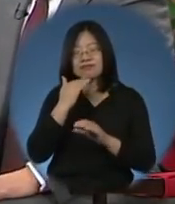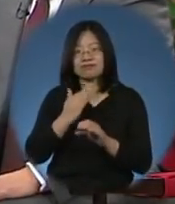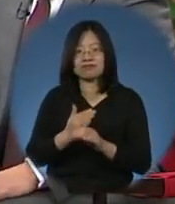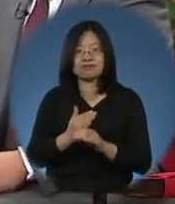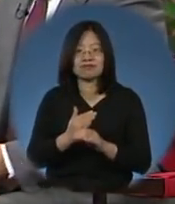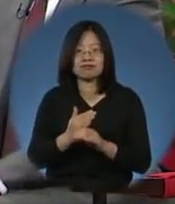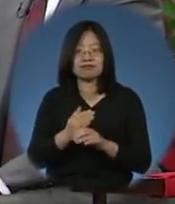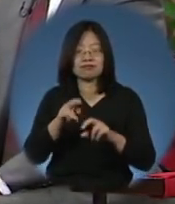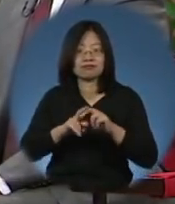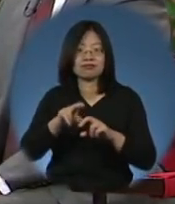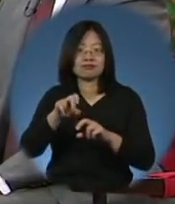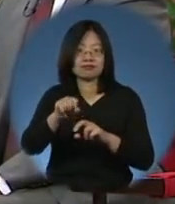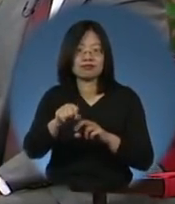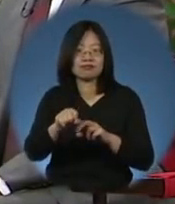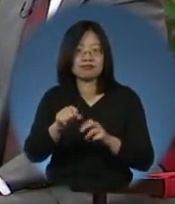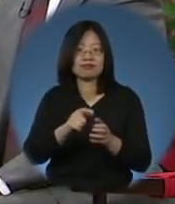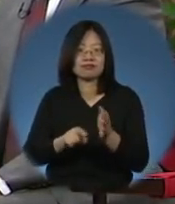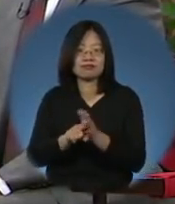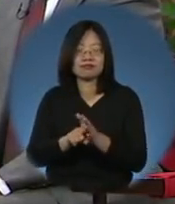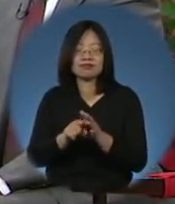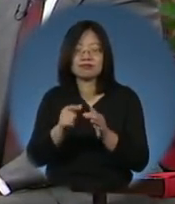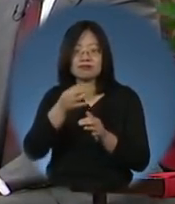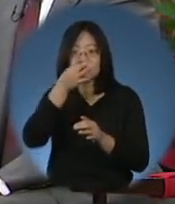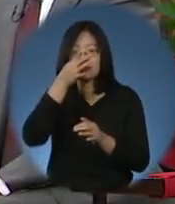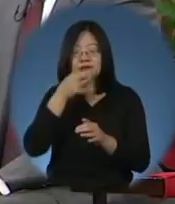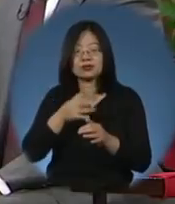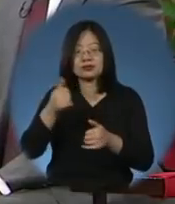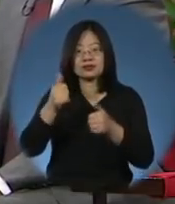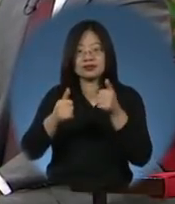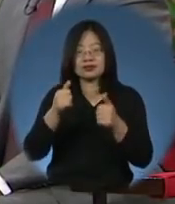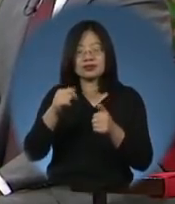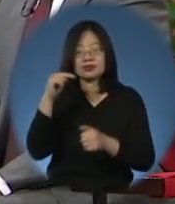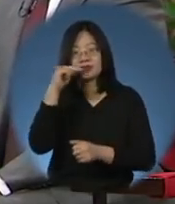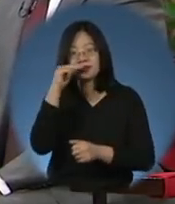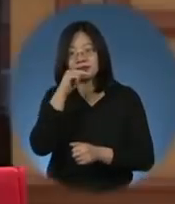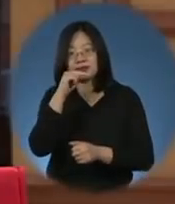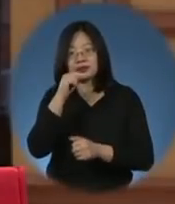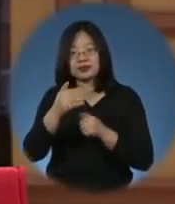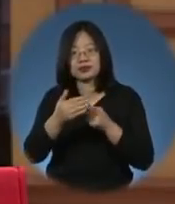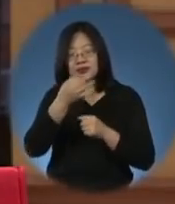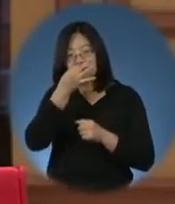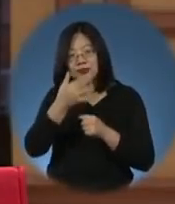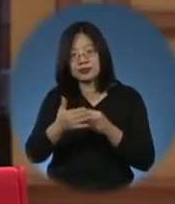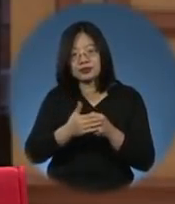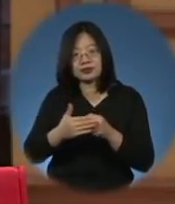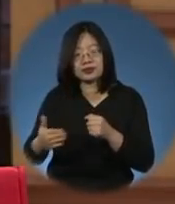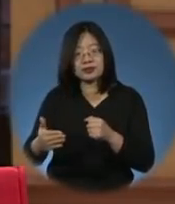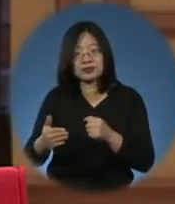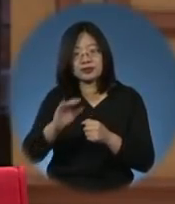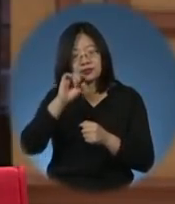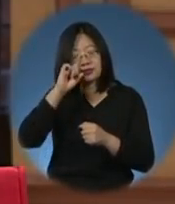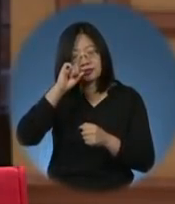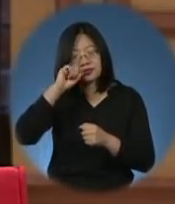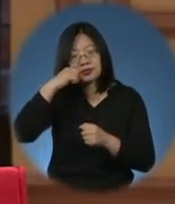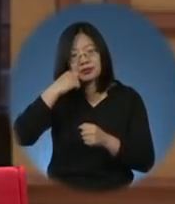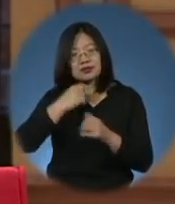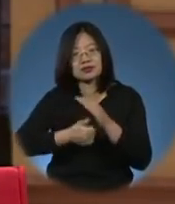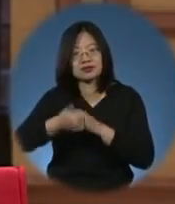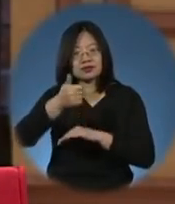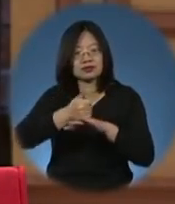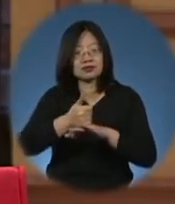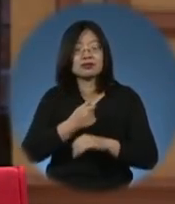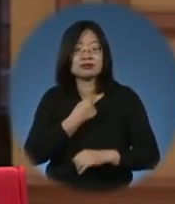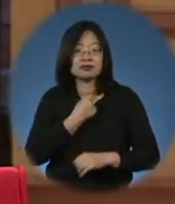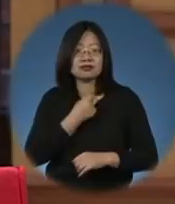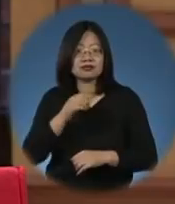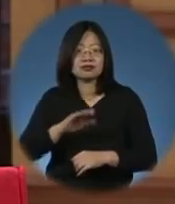그래서 그 자리를 하나 차지하고 들어가기는 너무 힘든 경쟁을 뚫어야 돼서 하늘의 별 따위가 된다. 예, 그래서 저는 그렇게 어렵게 네가 성공을